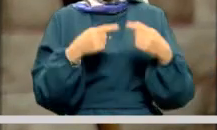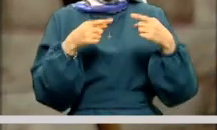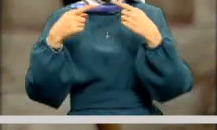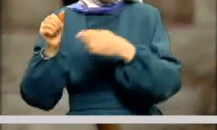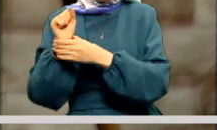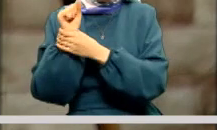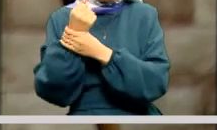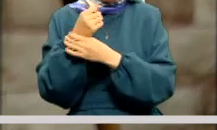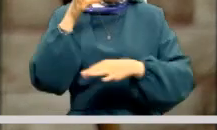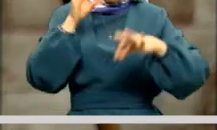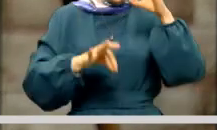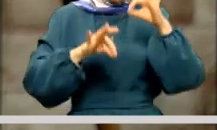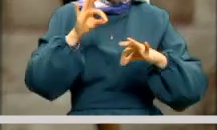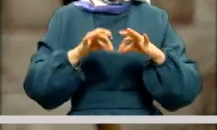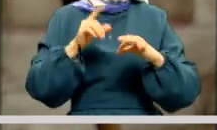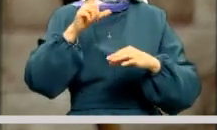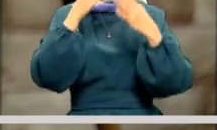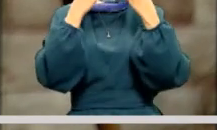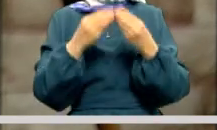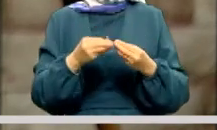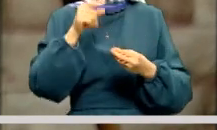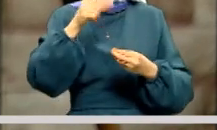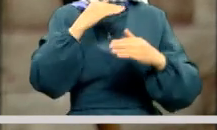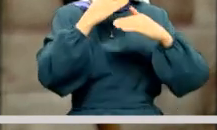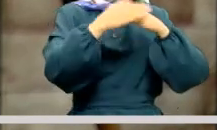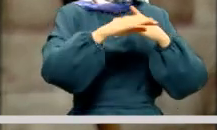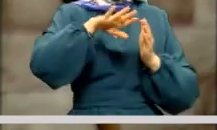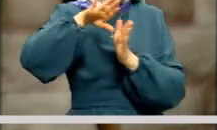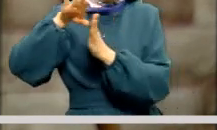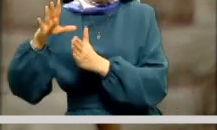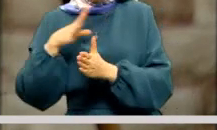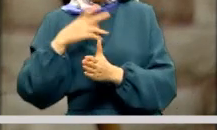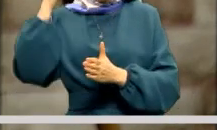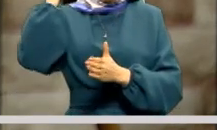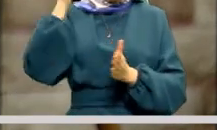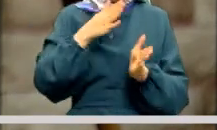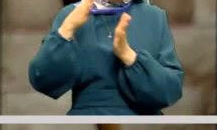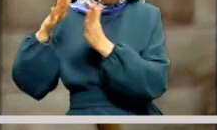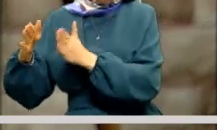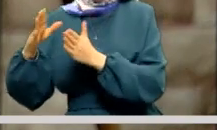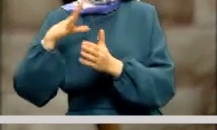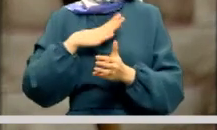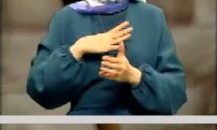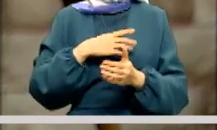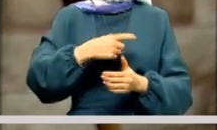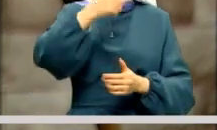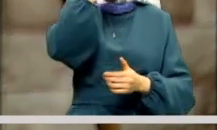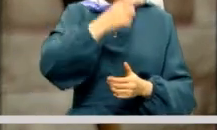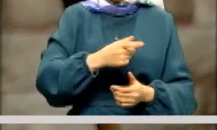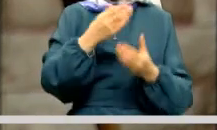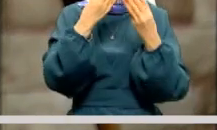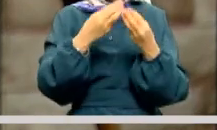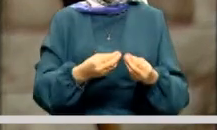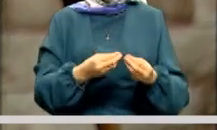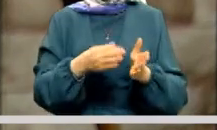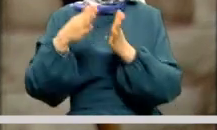uzmanlarıyla değerlendirilmesi gereken bunun sosyolojik yönü var Psikolojik yönü var bireysel tarafı psikolojik